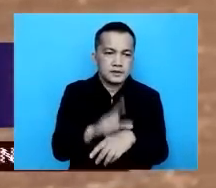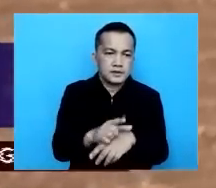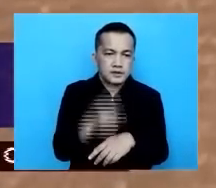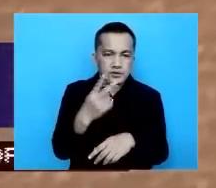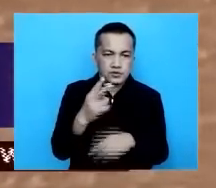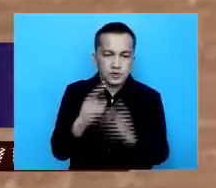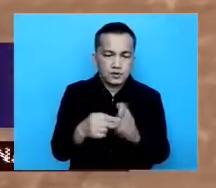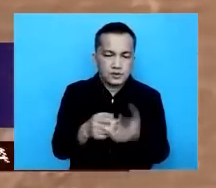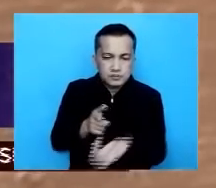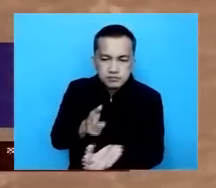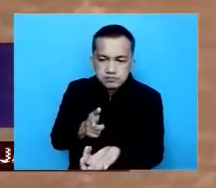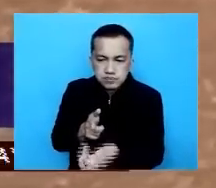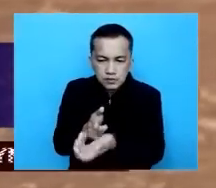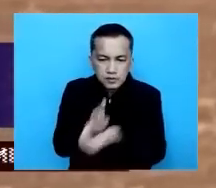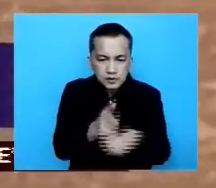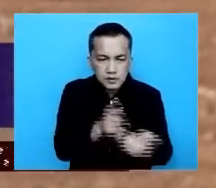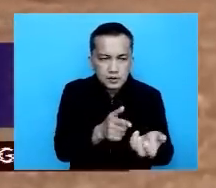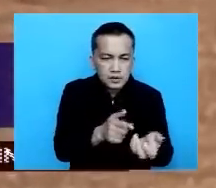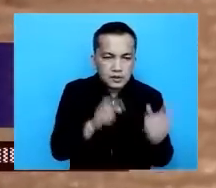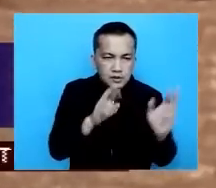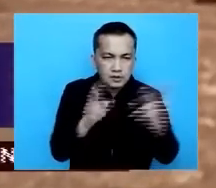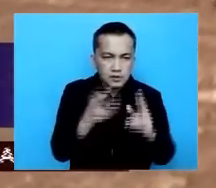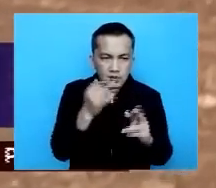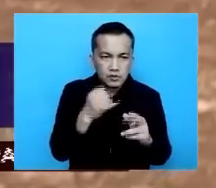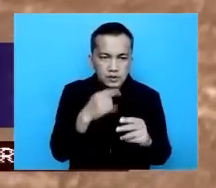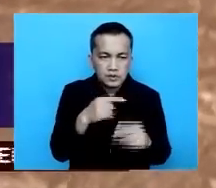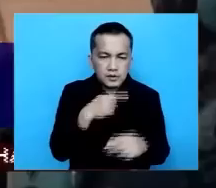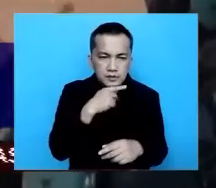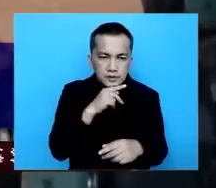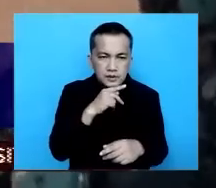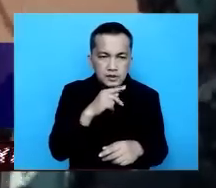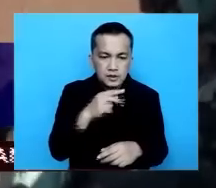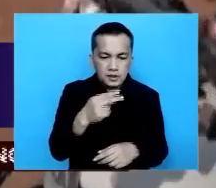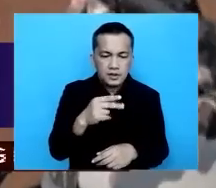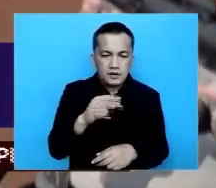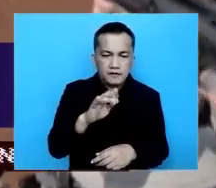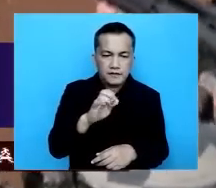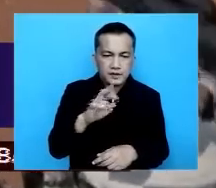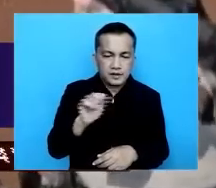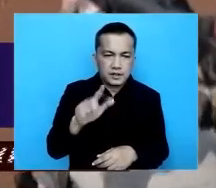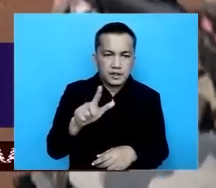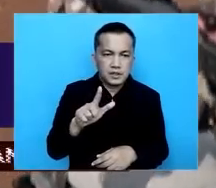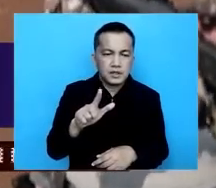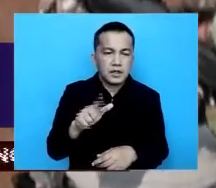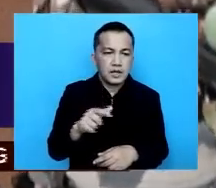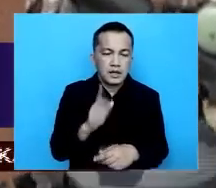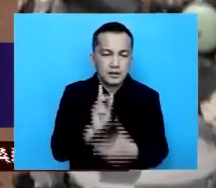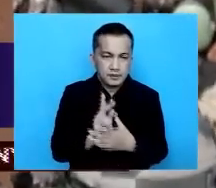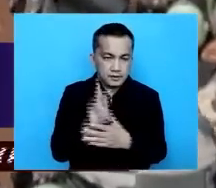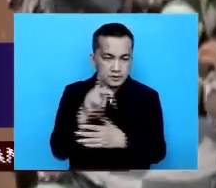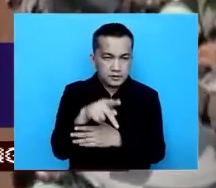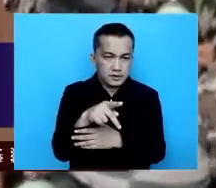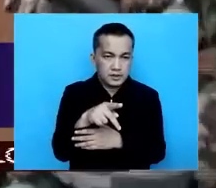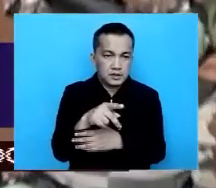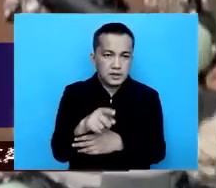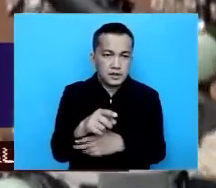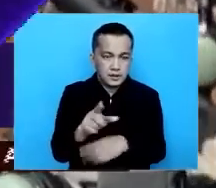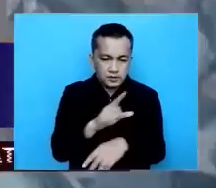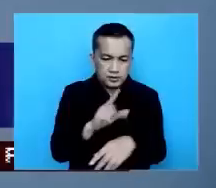sa kanila. Ikinasayan dahil sinisira ng mga feral hogs ang mga pananim, pati ang mismong lupang taniman